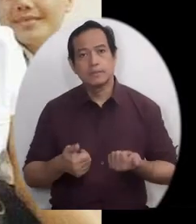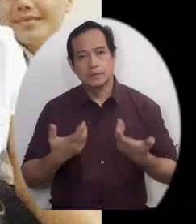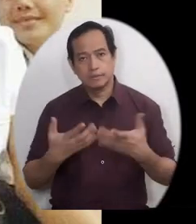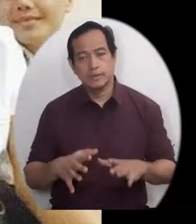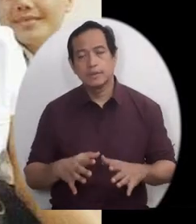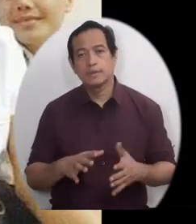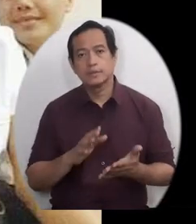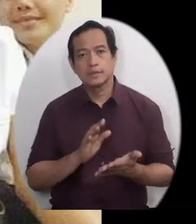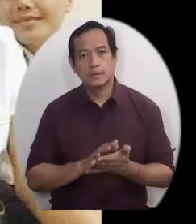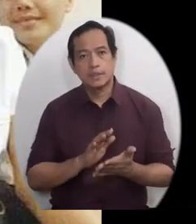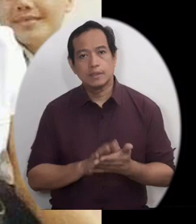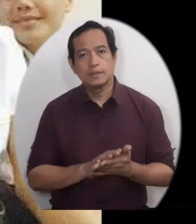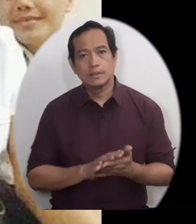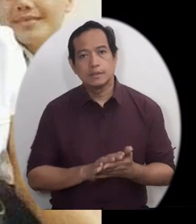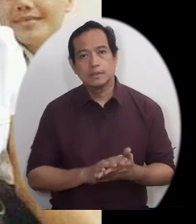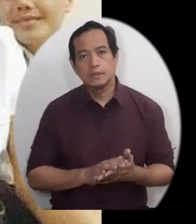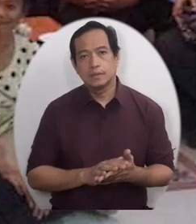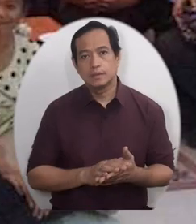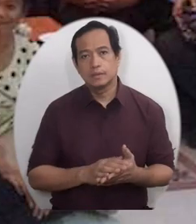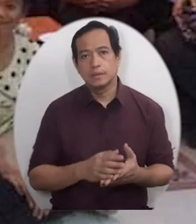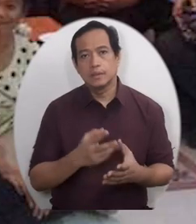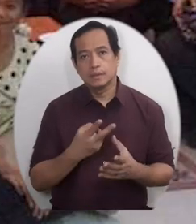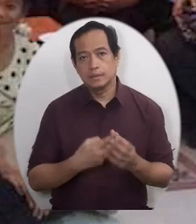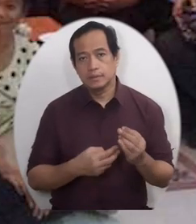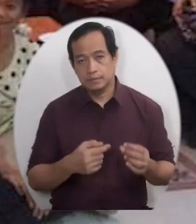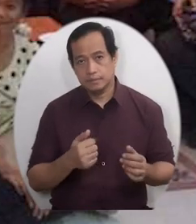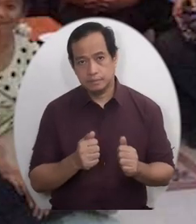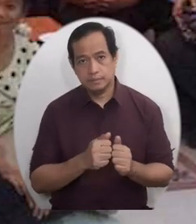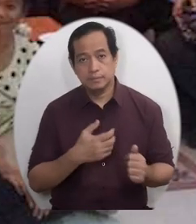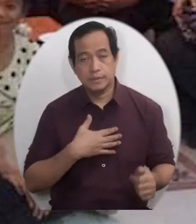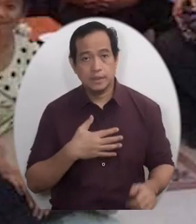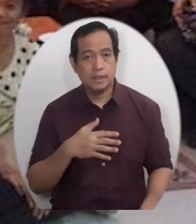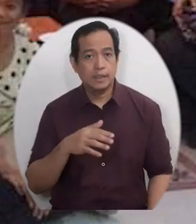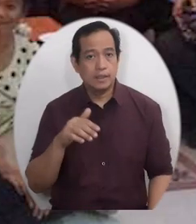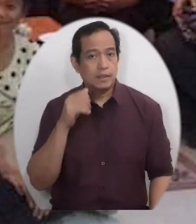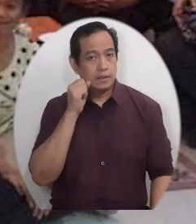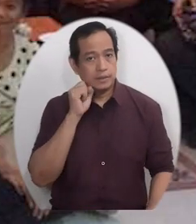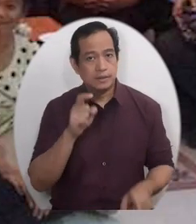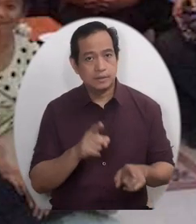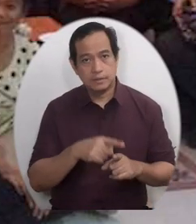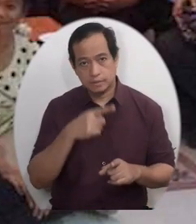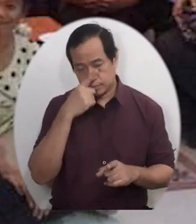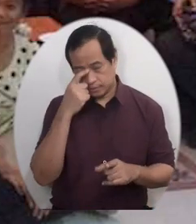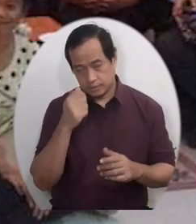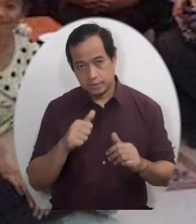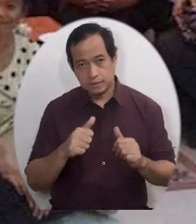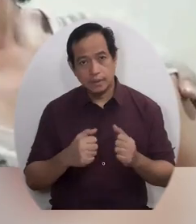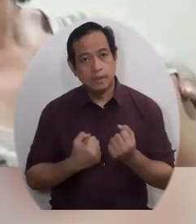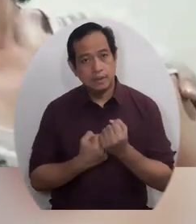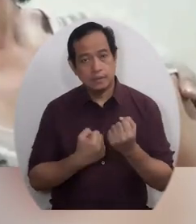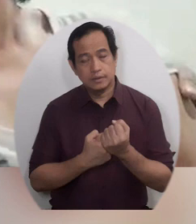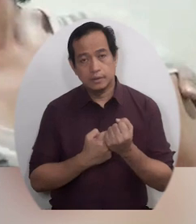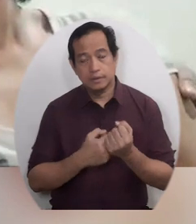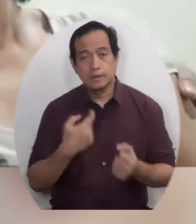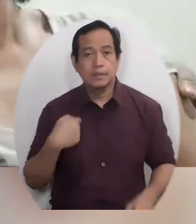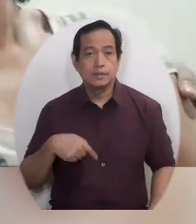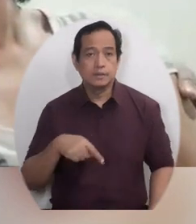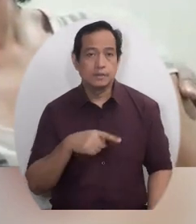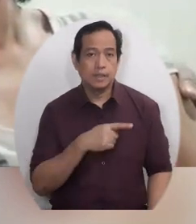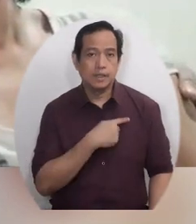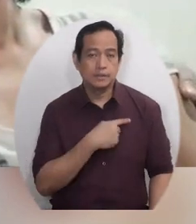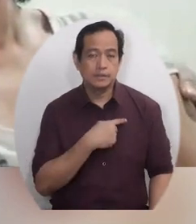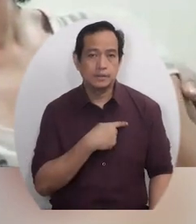pag-aaral. Kami niyang ate ko dahil sa pagpuporsige niya, pagtsatsagaan niya sa amin. Siya yung